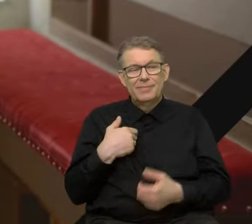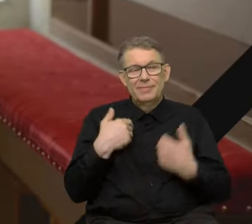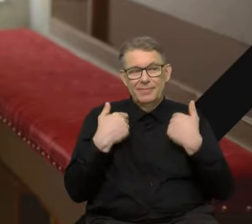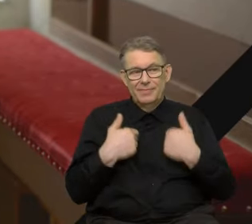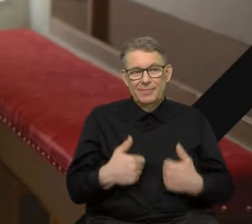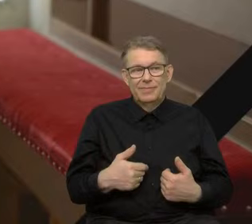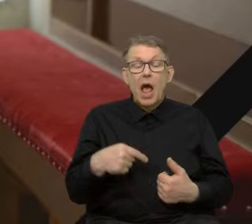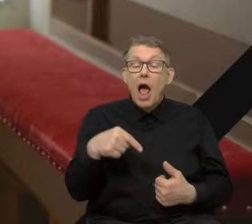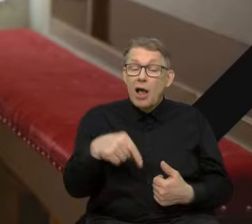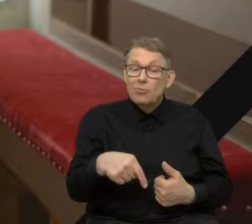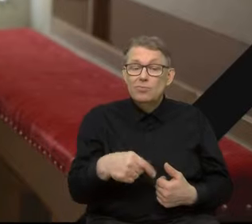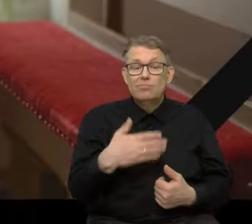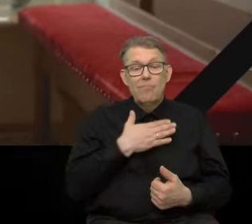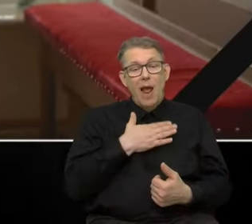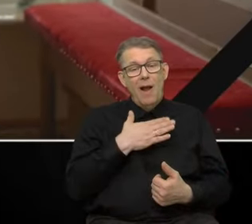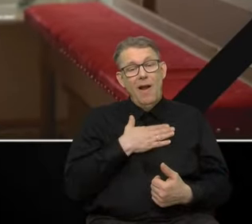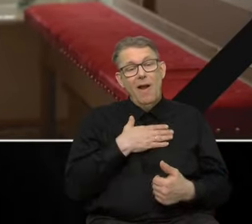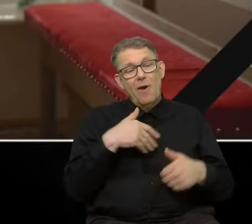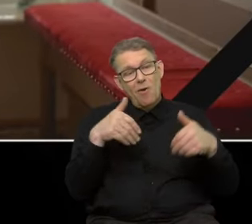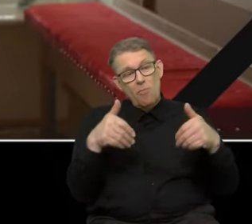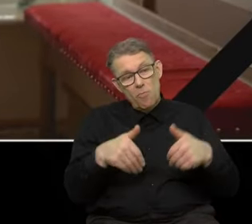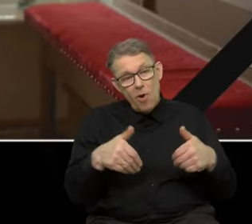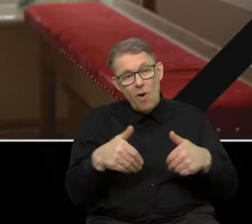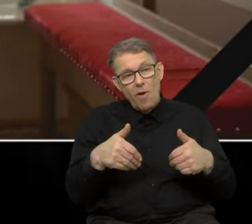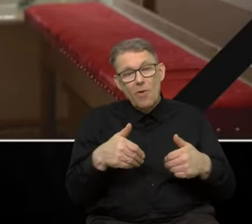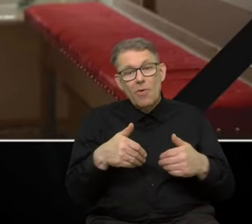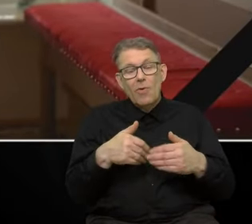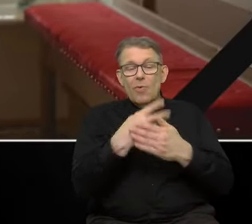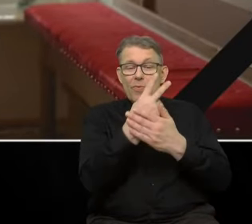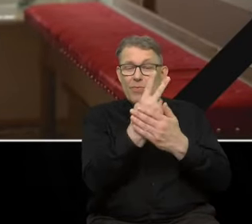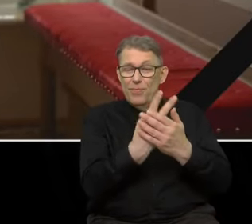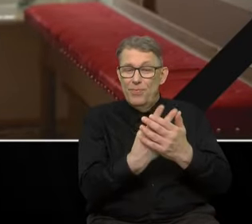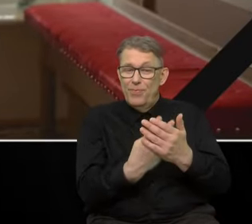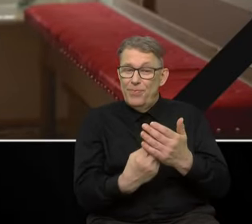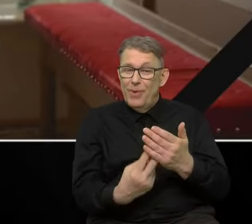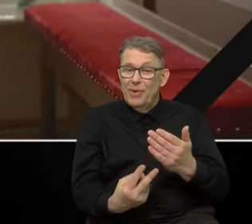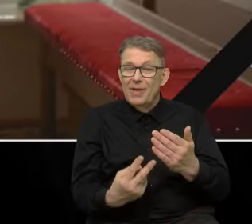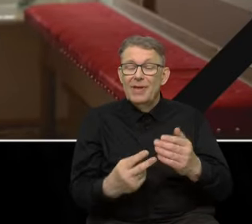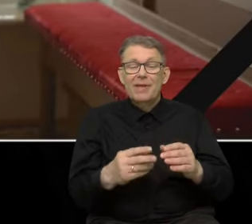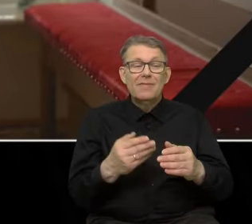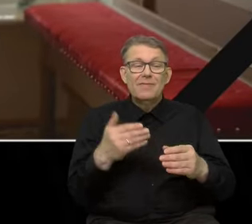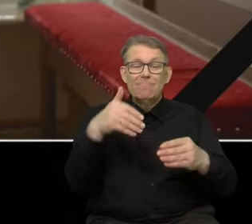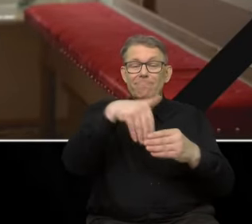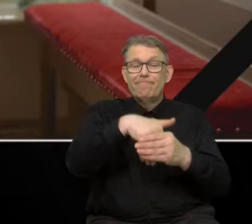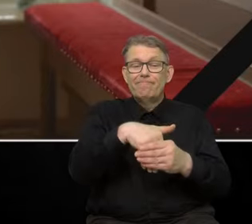miałem możliwość zanurzenia się w tej atmosferze